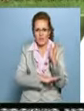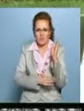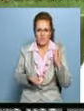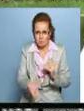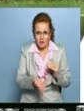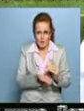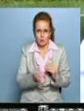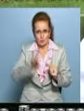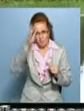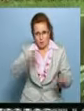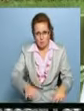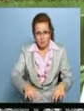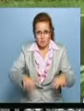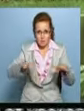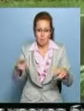приехал